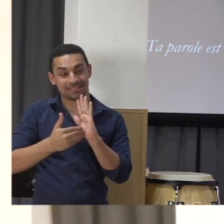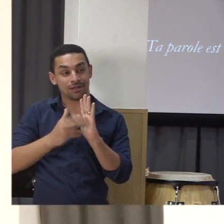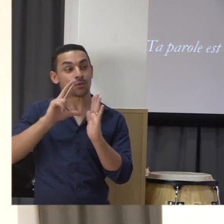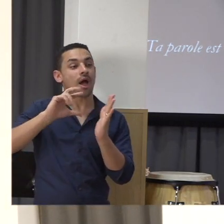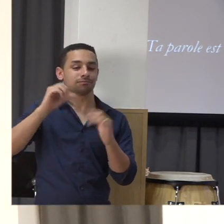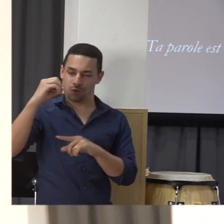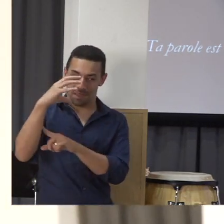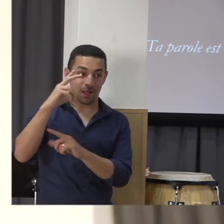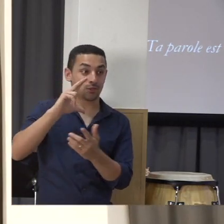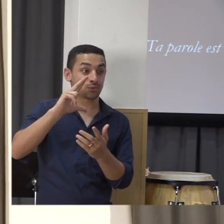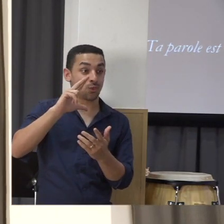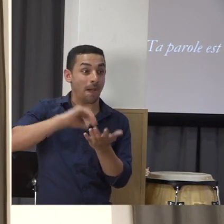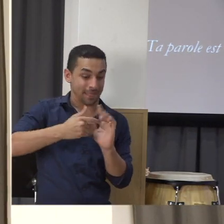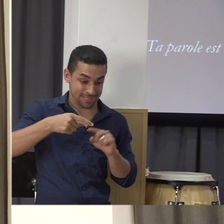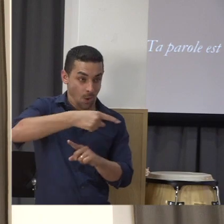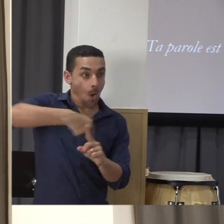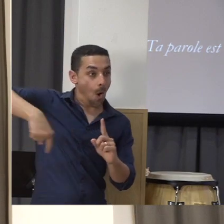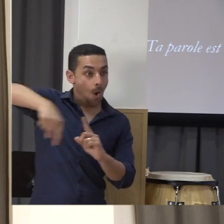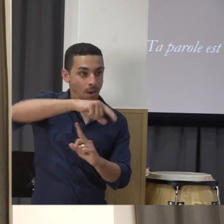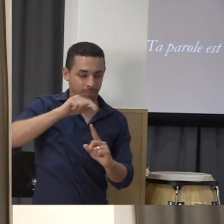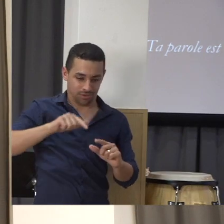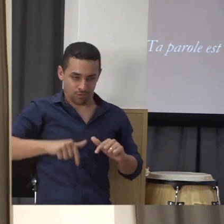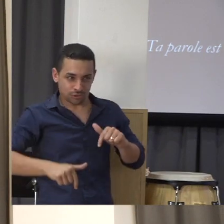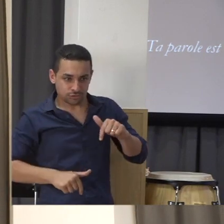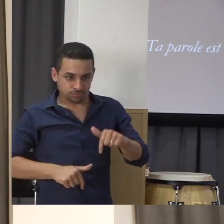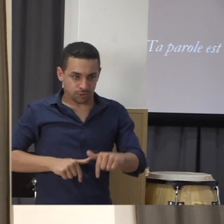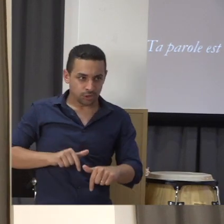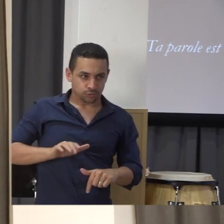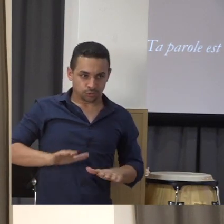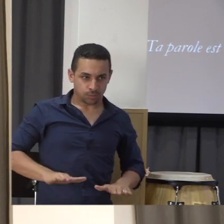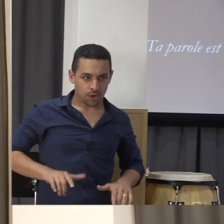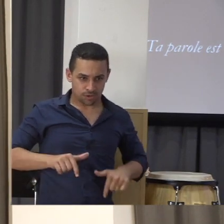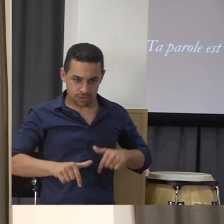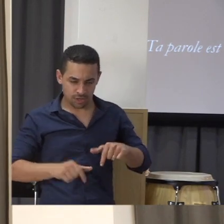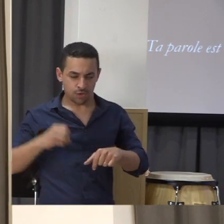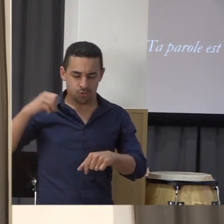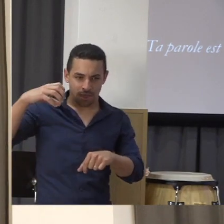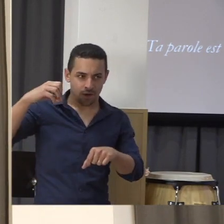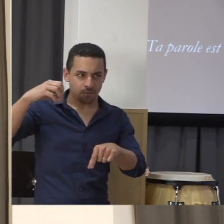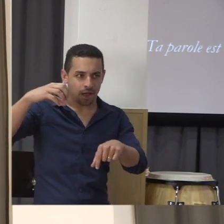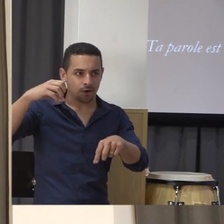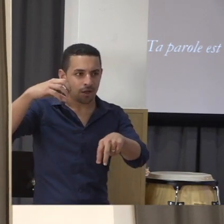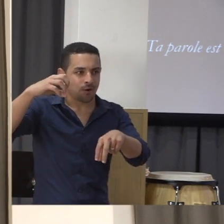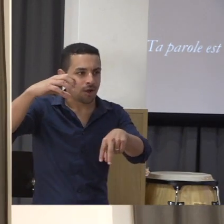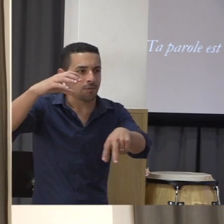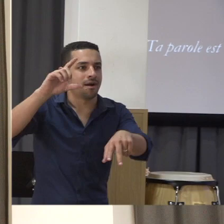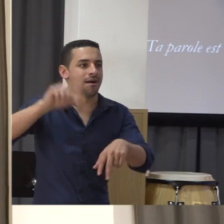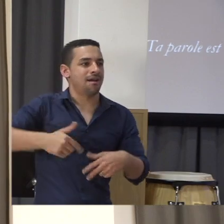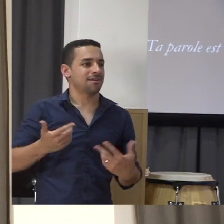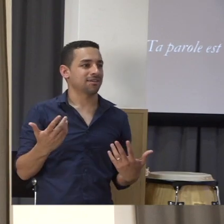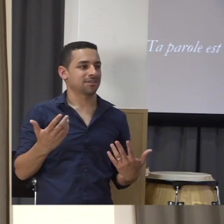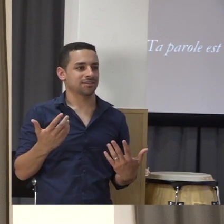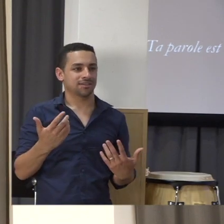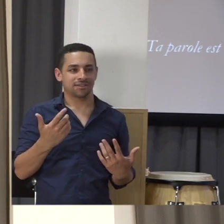qu'éclaire cette lampe te permettront d'avancer progressivement. Plus tu avances, plus ça repousse encore de 3 mètres. Autrement